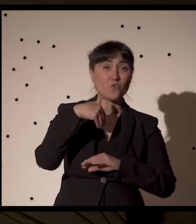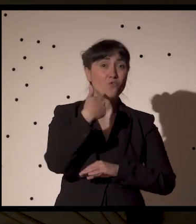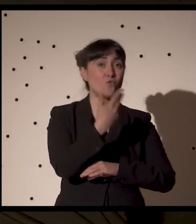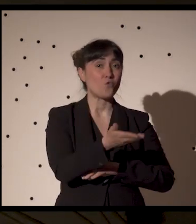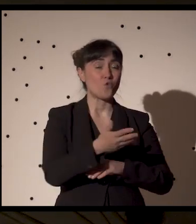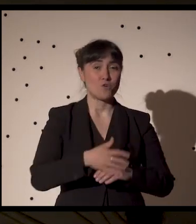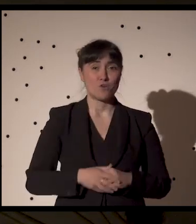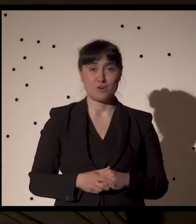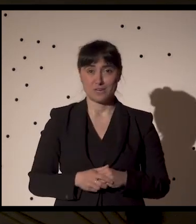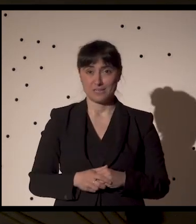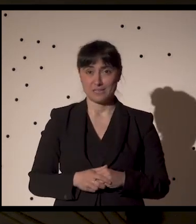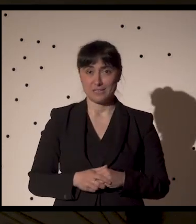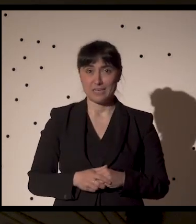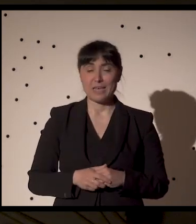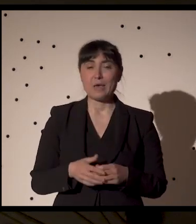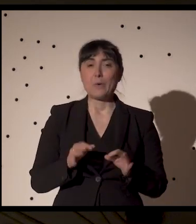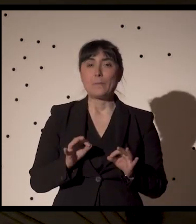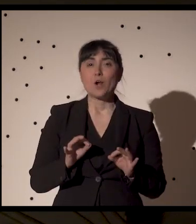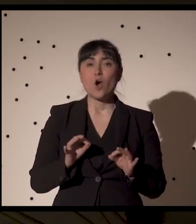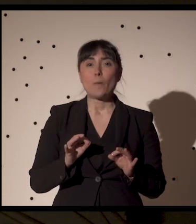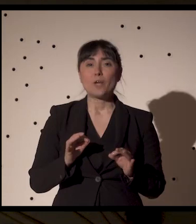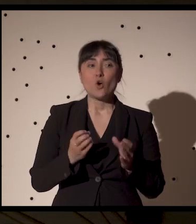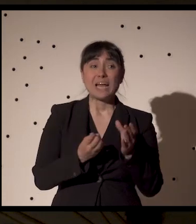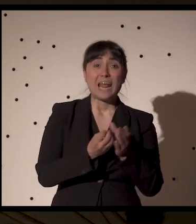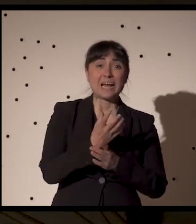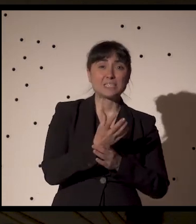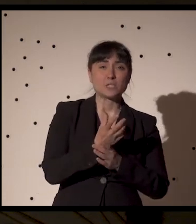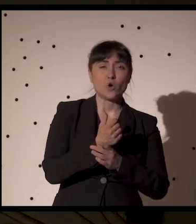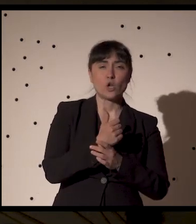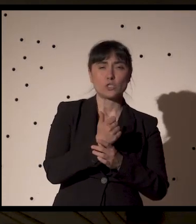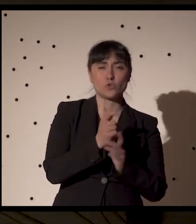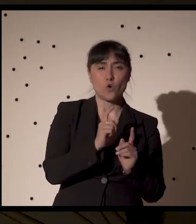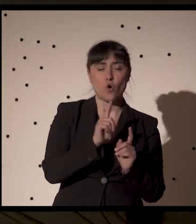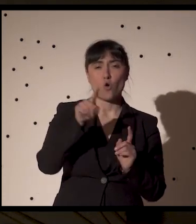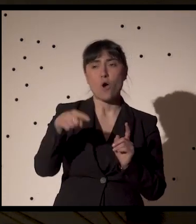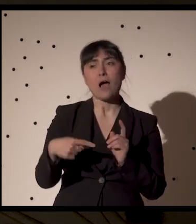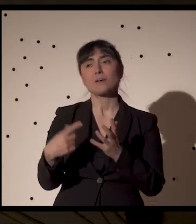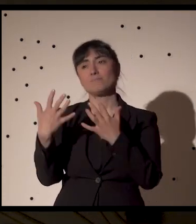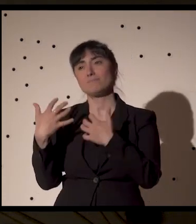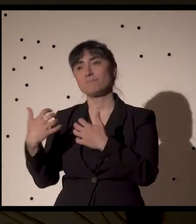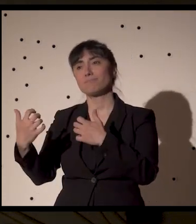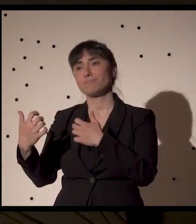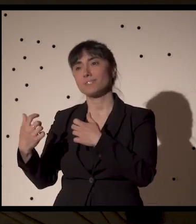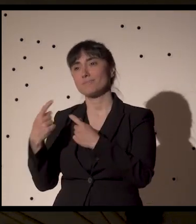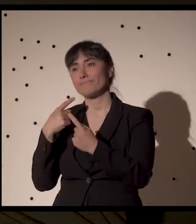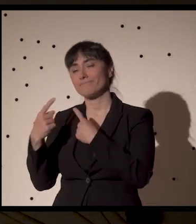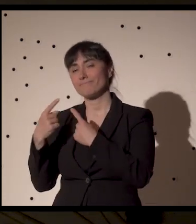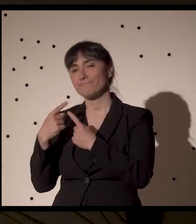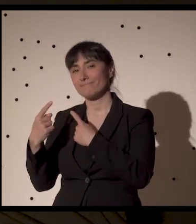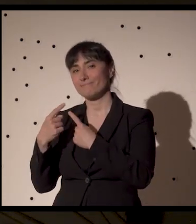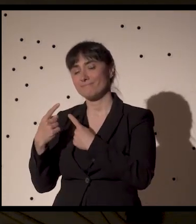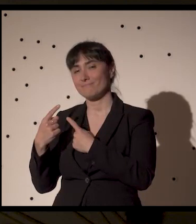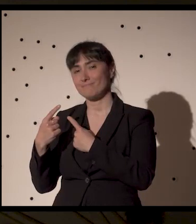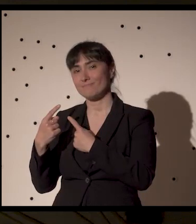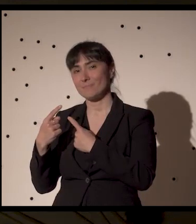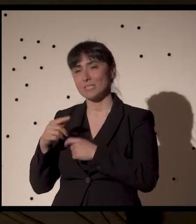Diciamo che riguarda la creazione Ma per la parte che riguarda il dialogo col pubblico e la zona del cosiddetto